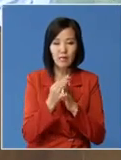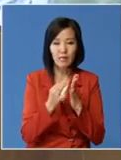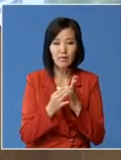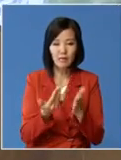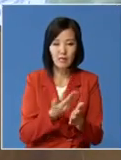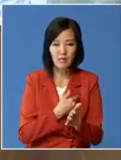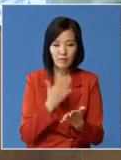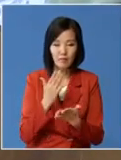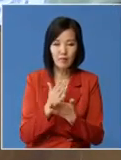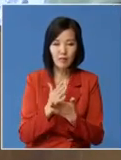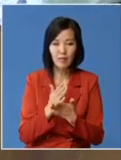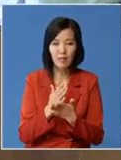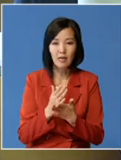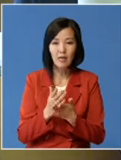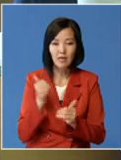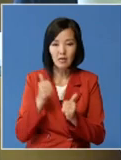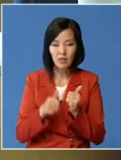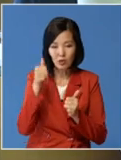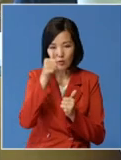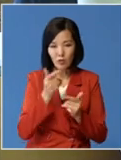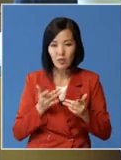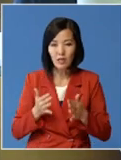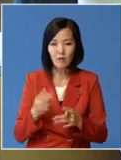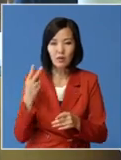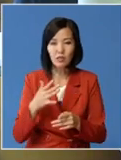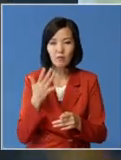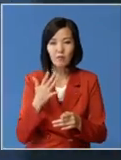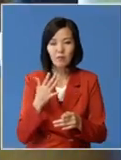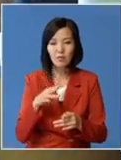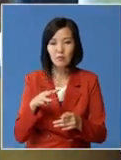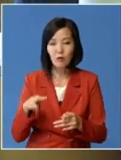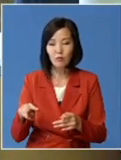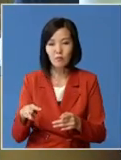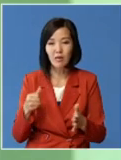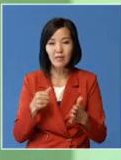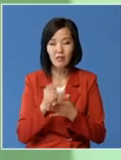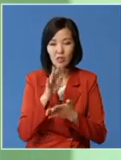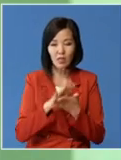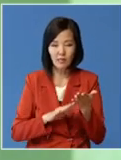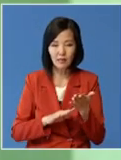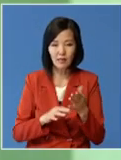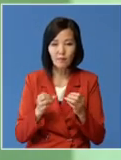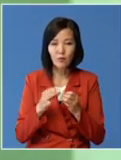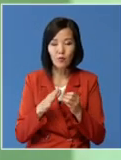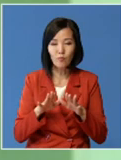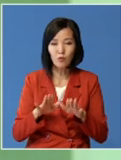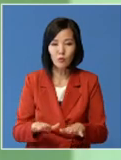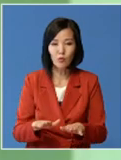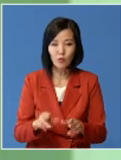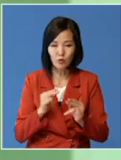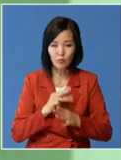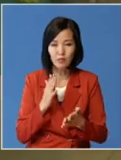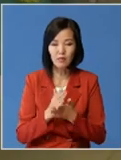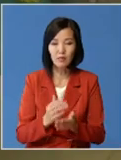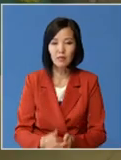ниет білдірген. Жылдағы талапқа сай тестілеу кезеңі 25-ші маусымға дейін жалғасады. Ол үшін өңірде 15 тестілеу пункті жұмыс істеп